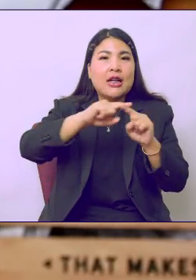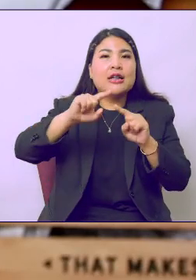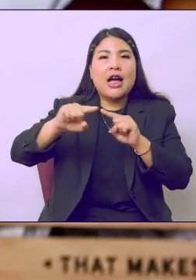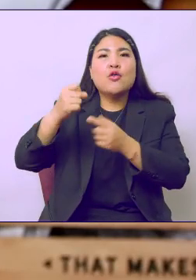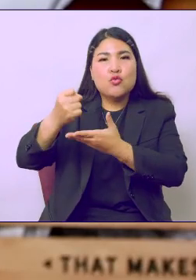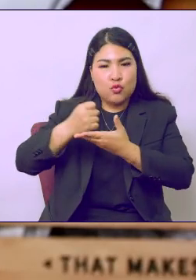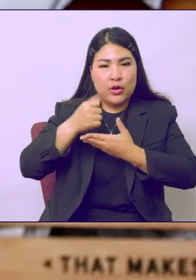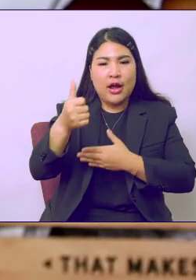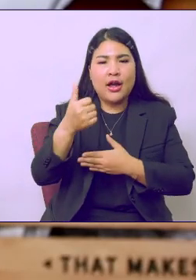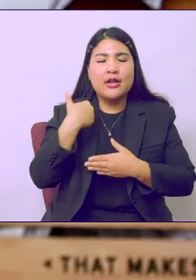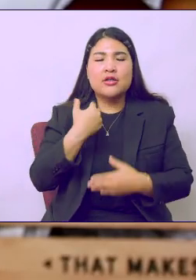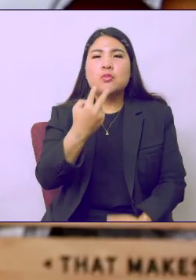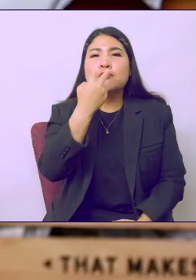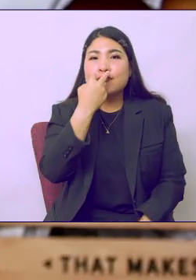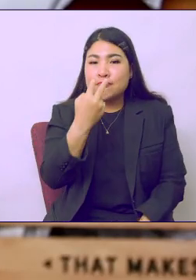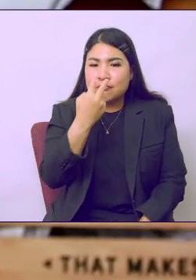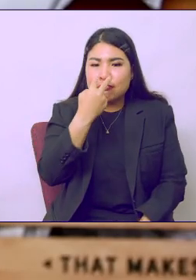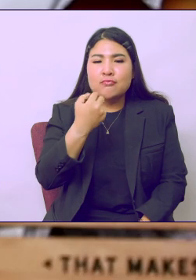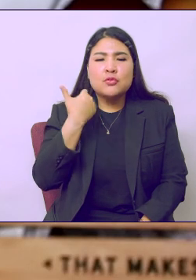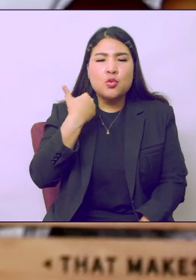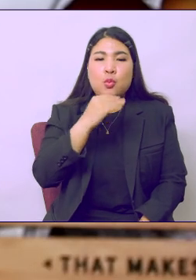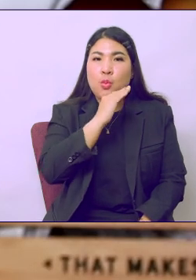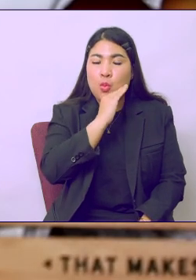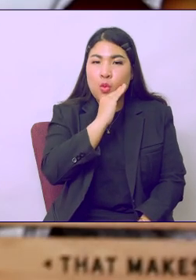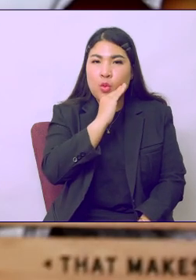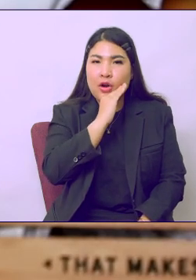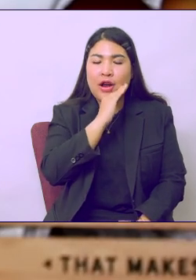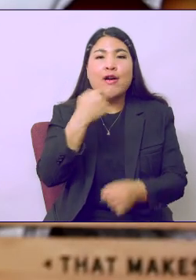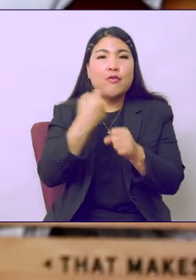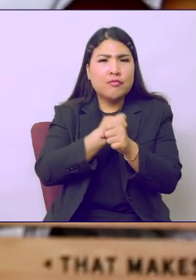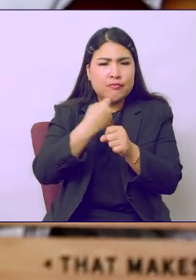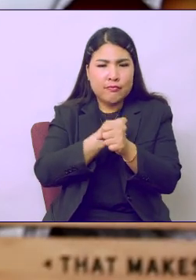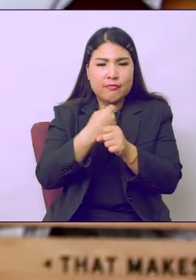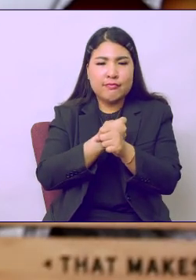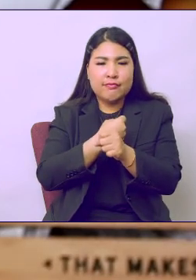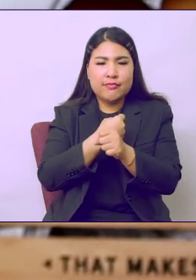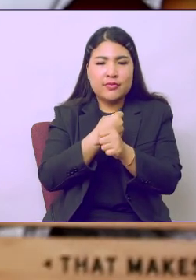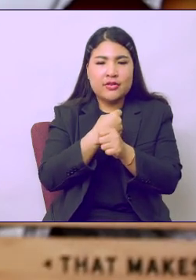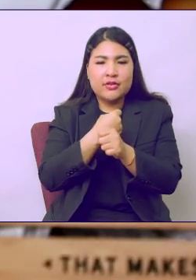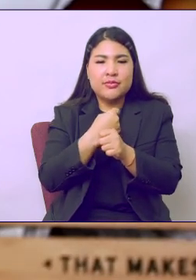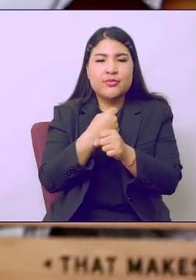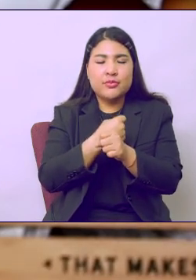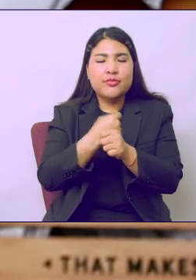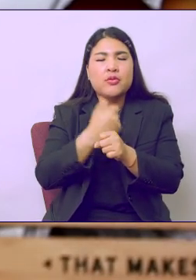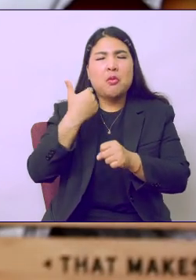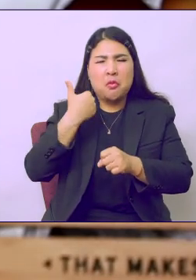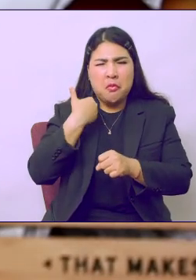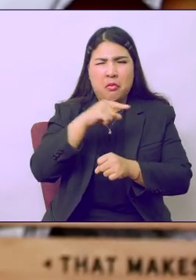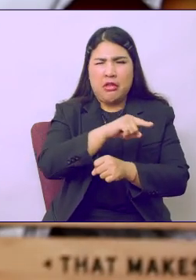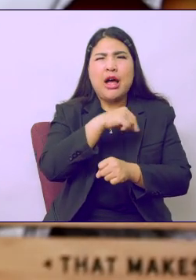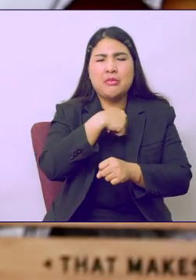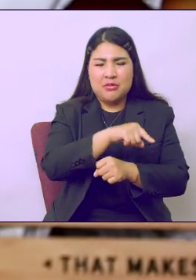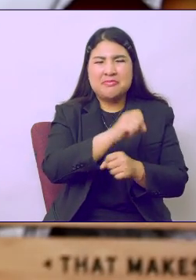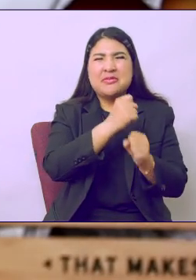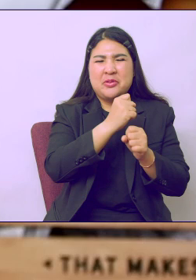นะครับลมหายใจเนี่ยปานายะเนี่ยถ้าสมมุติฝฝึกตามนะครับอ่า traditionalเนี่ยนะครับจะยากมาก